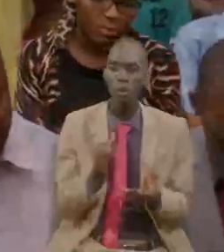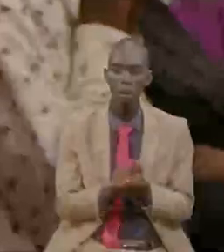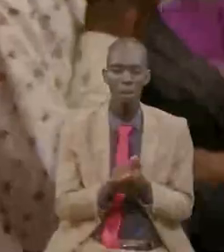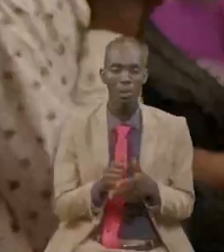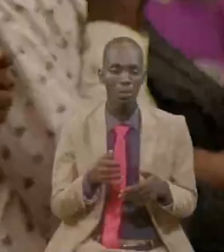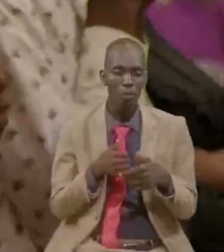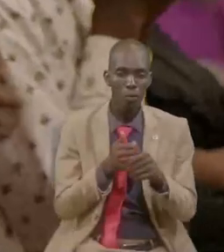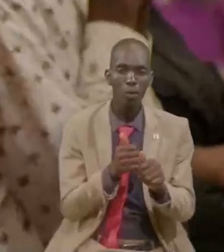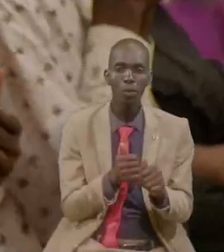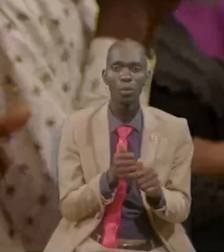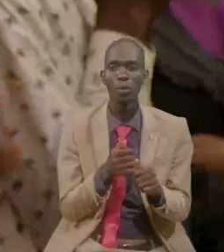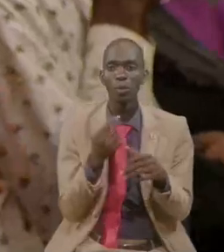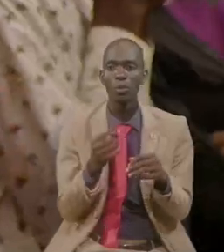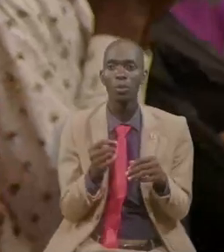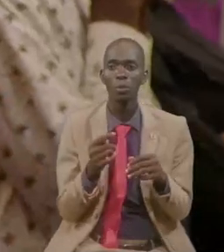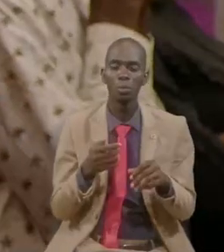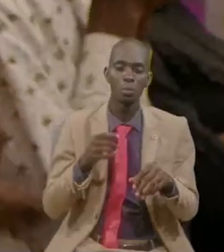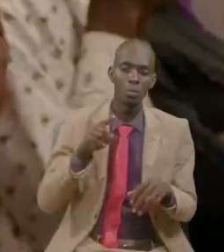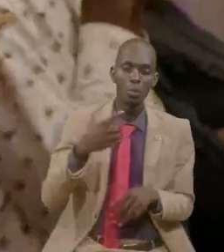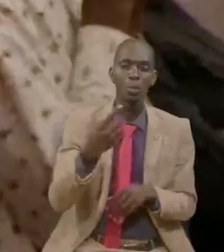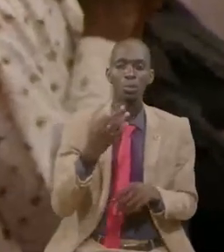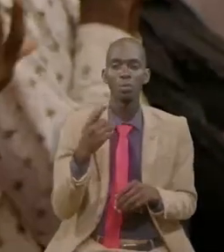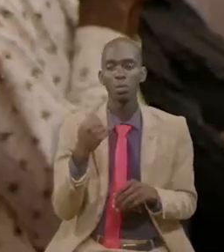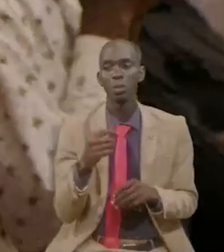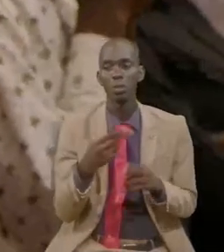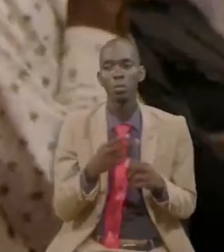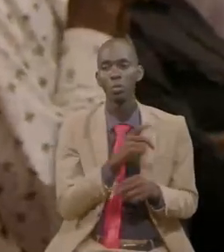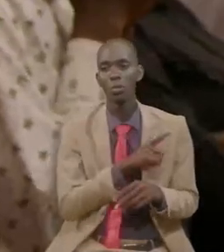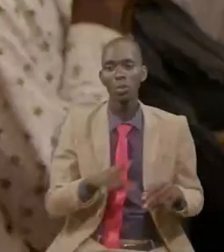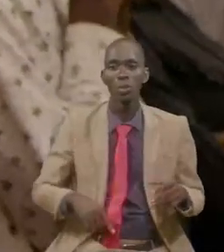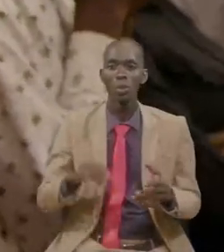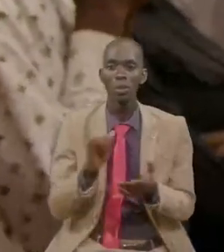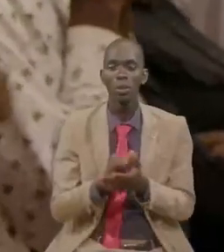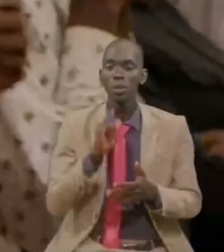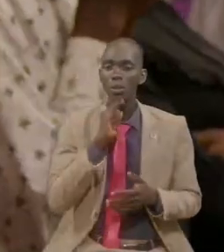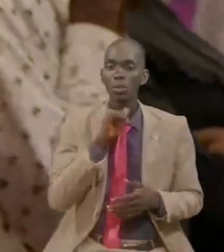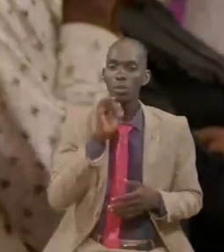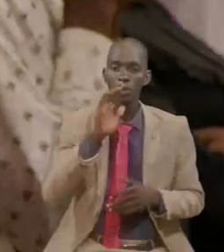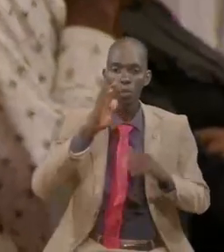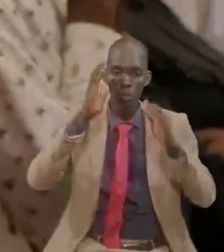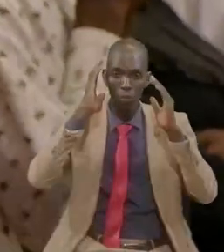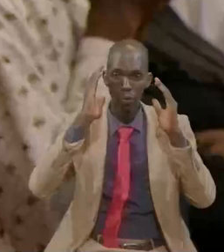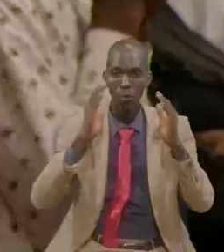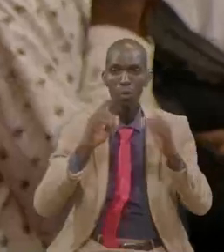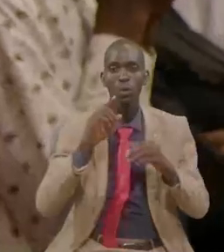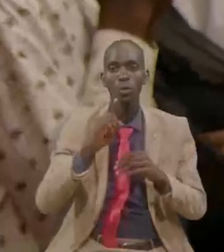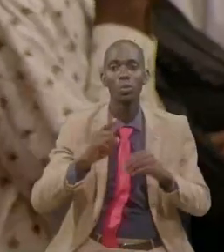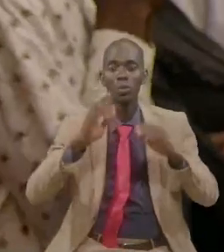si quelqu'un vit de façon que les gens blasphèment le nom du Seigneur, ce n'est pas ton souci.